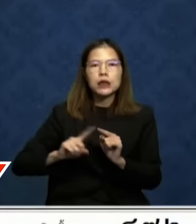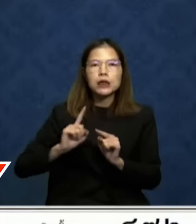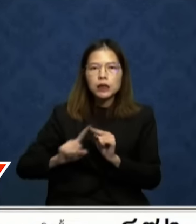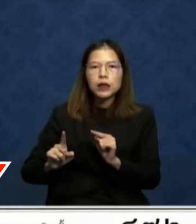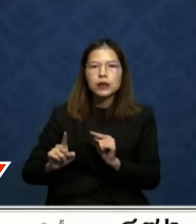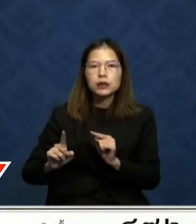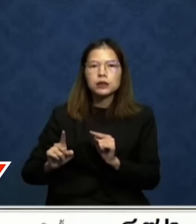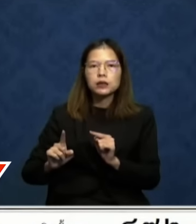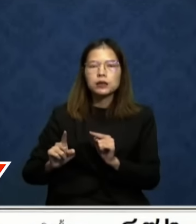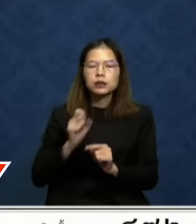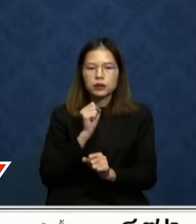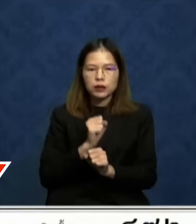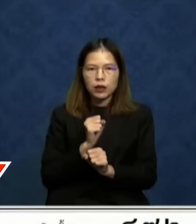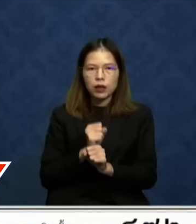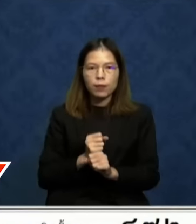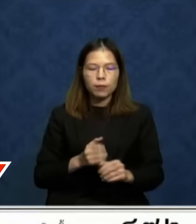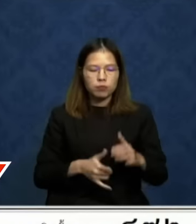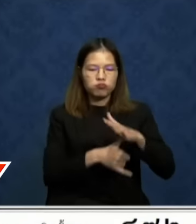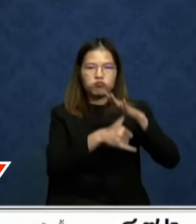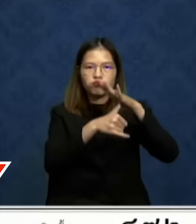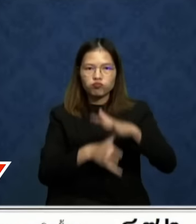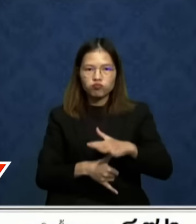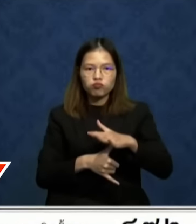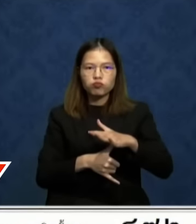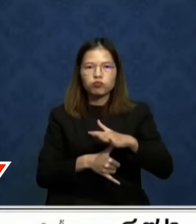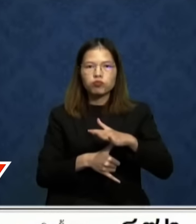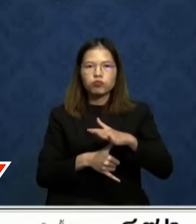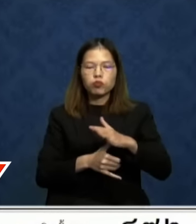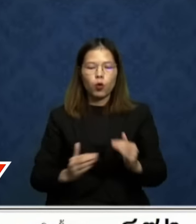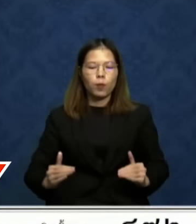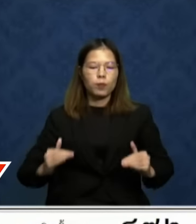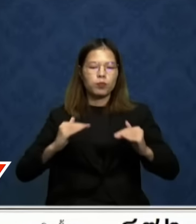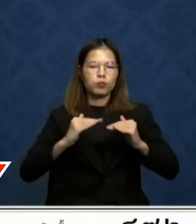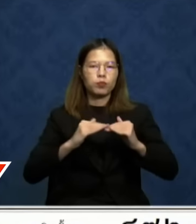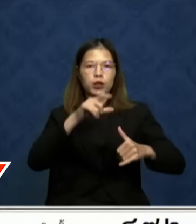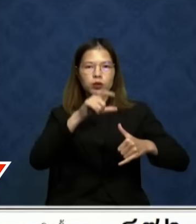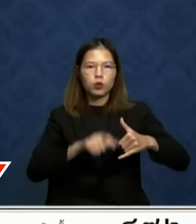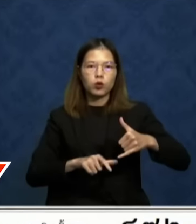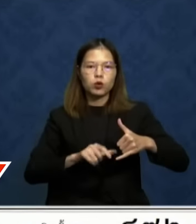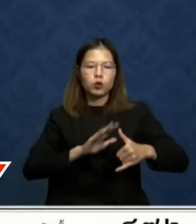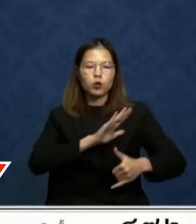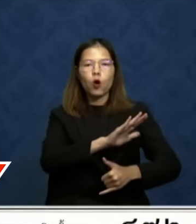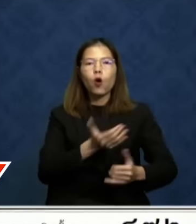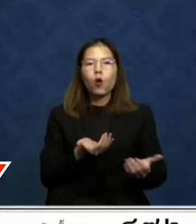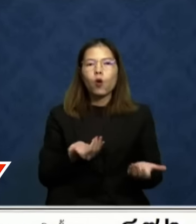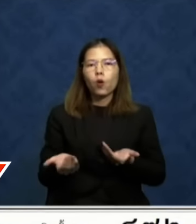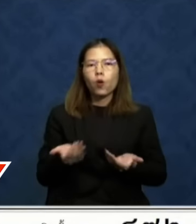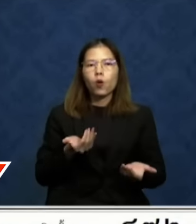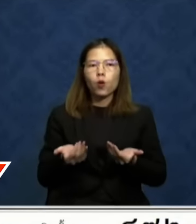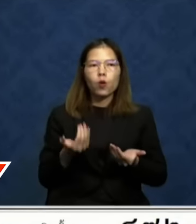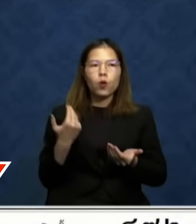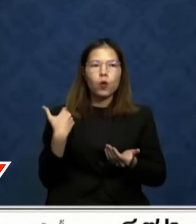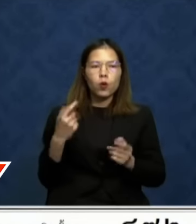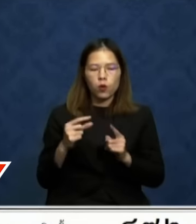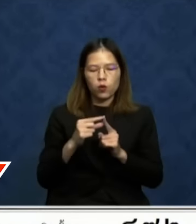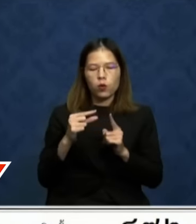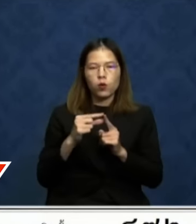ำอันเป็นการลดทอนคุณค่าศักดิ์ศรีความเป็นมนุษย์ของบุตรค่ะไฮไลท์ที่คำว่าคุณค่